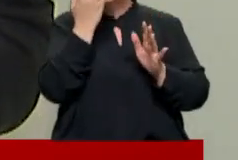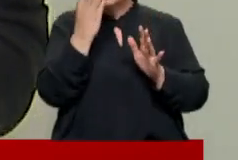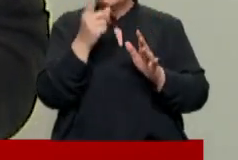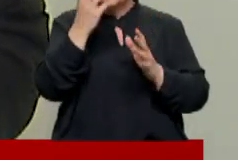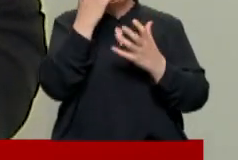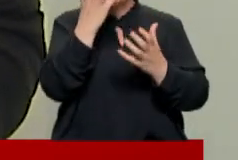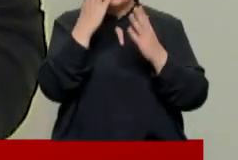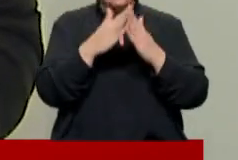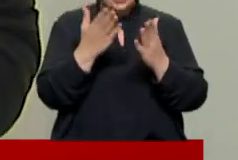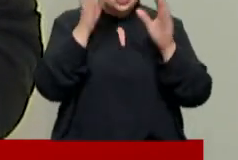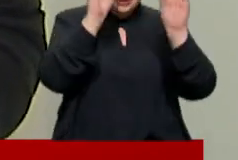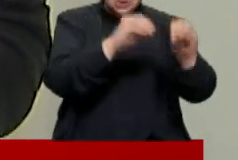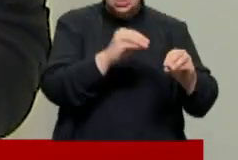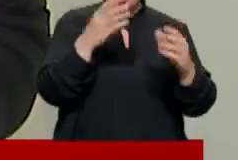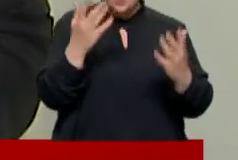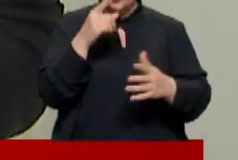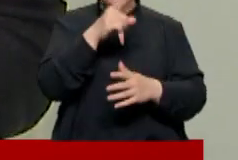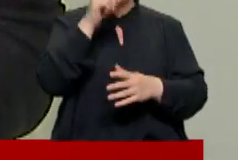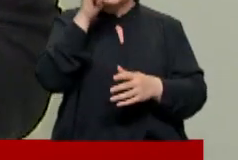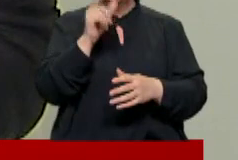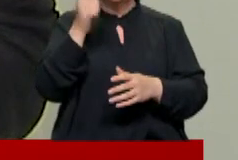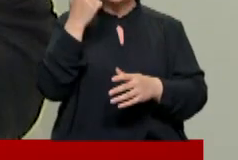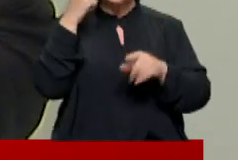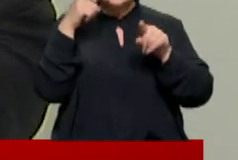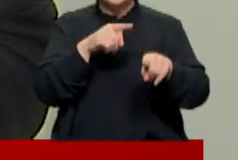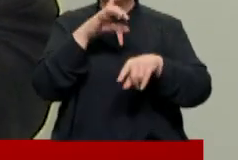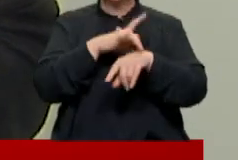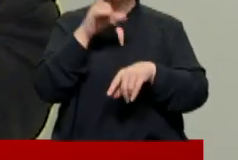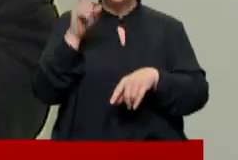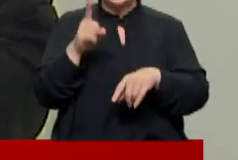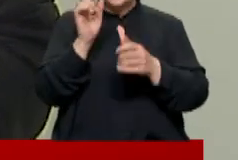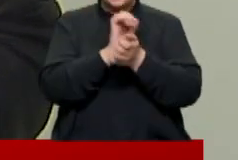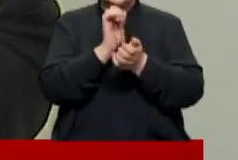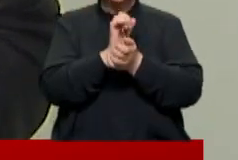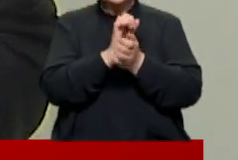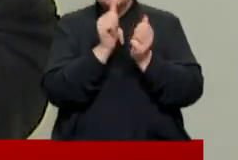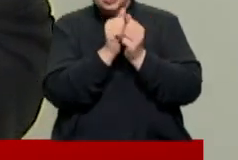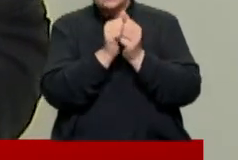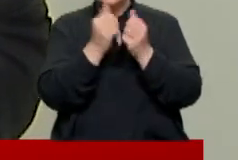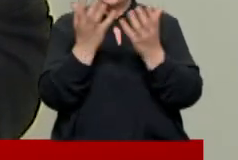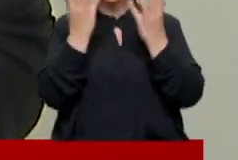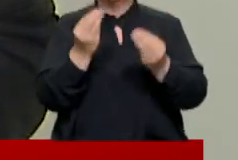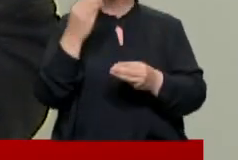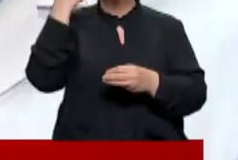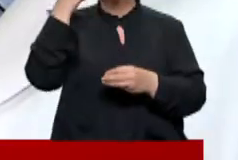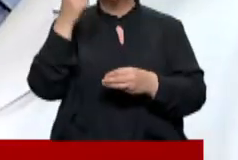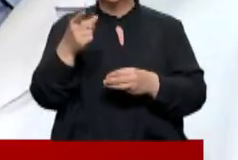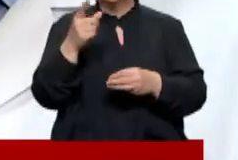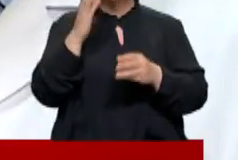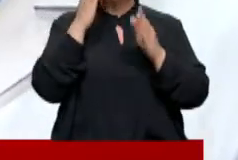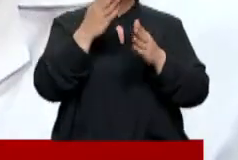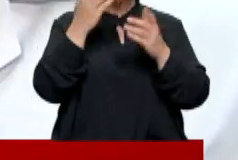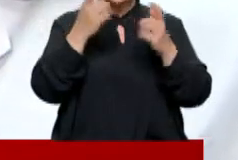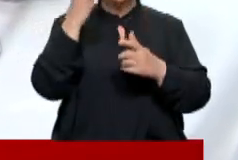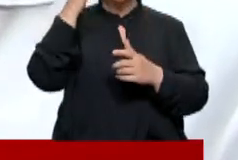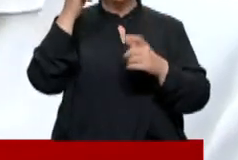bir bakım evine yerleştirilecek ama onu ilk günden beri takip eden doktoru ailesinin yanında daha iyi olacağı görüşünde. Gittiği yer uzman